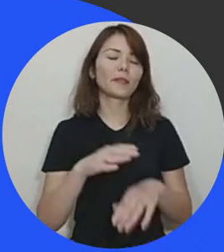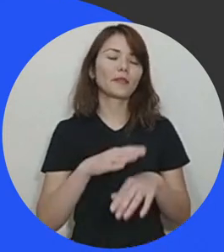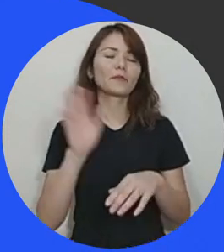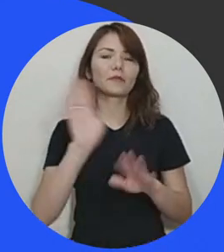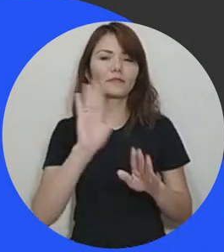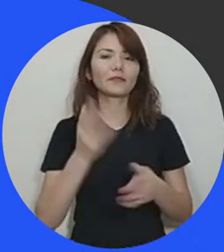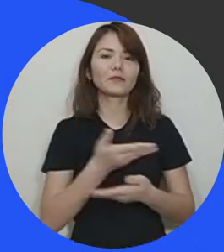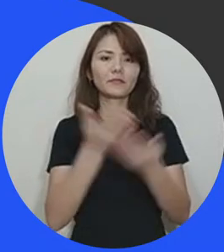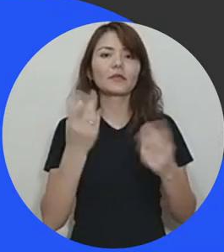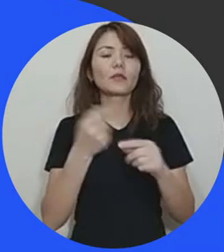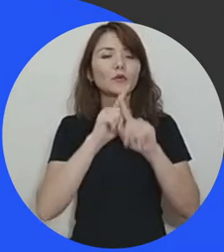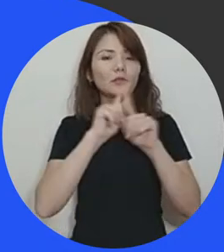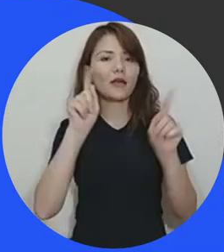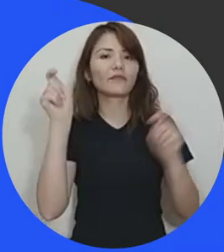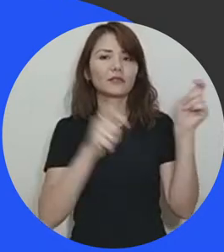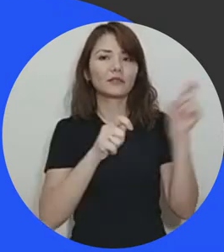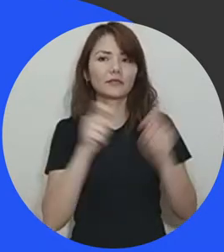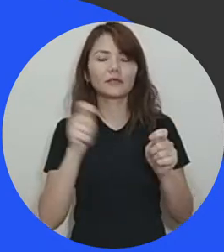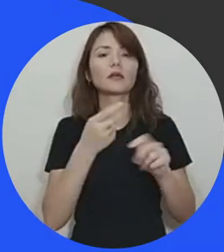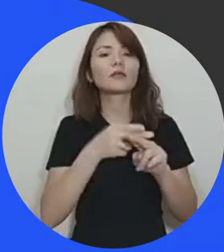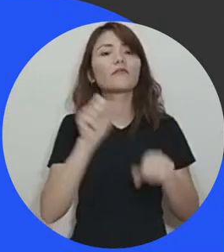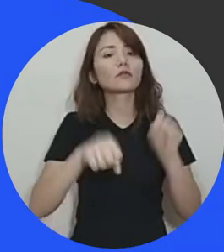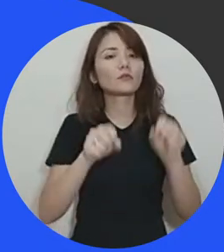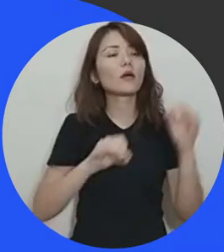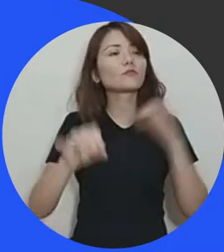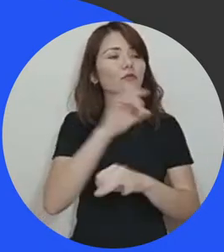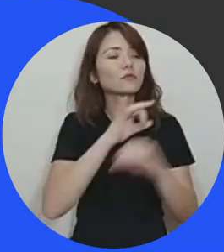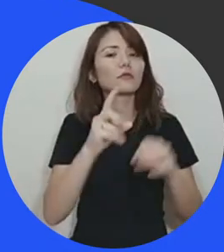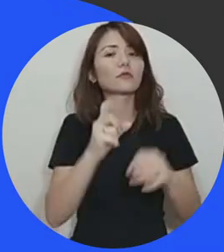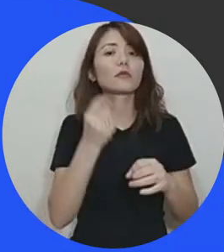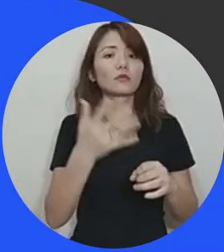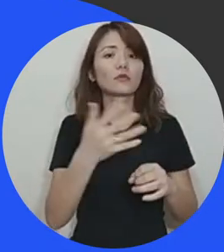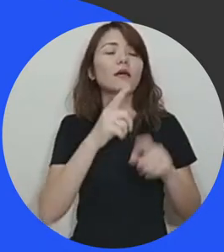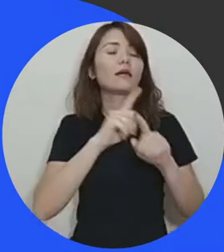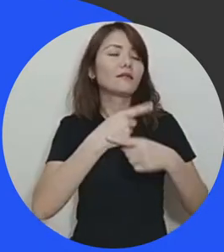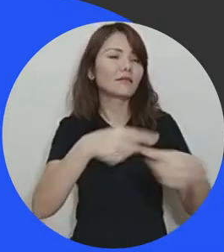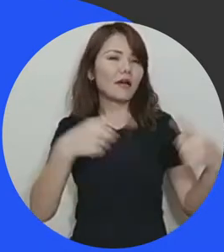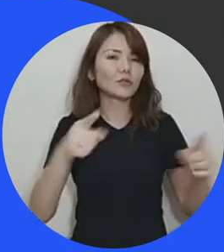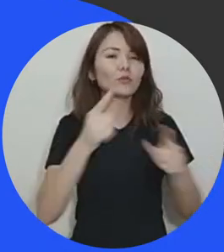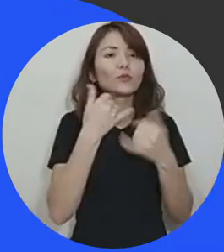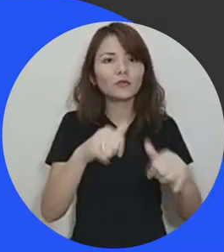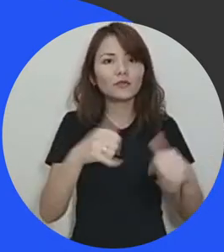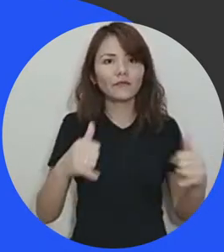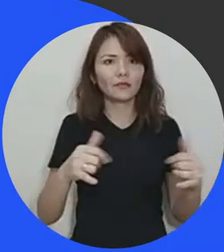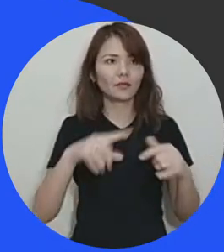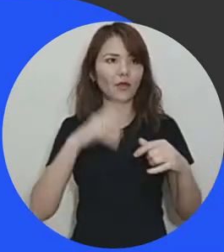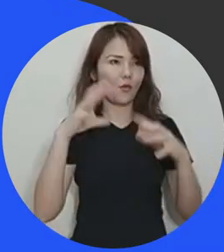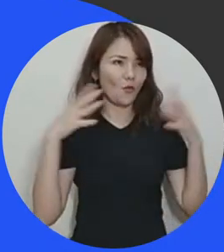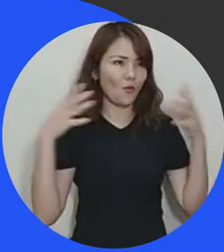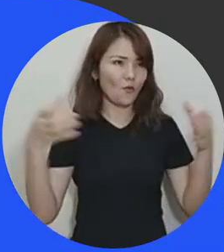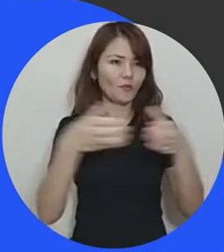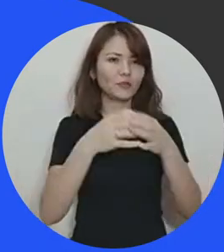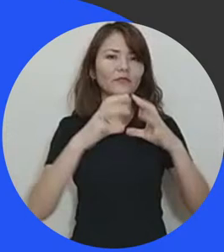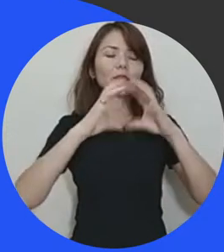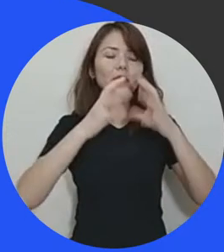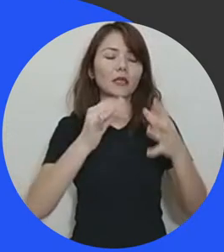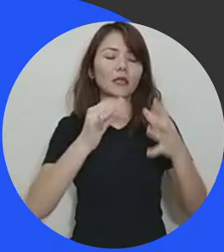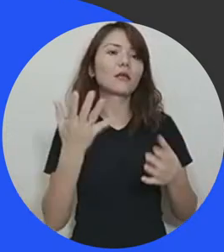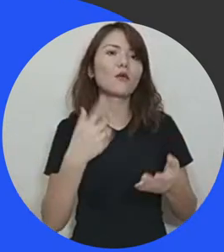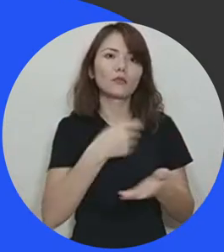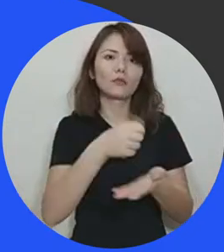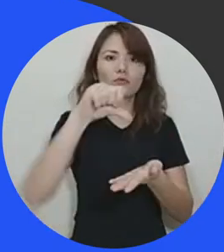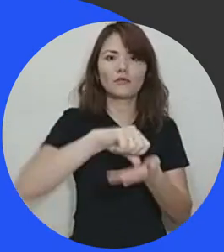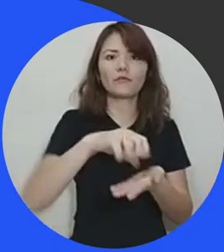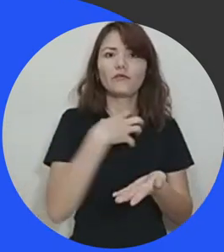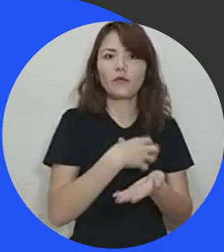differently and amazingly our society and planet are changing and which role we play in the big game. Добрый вечер, дамы